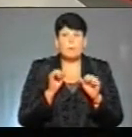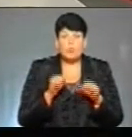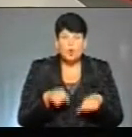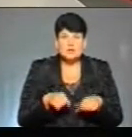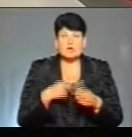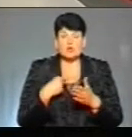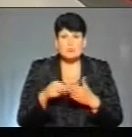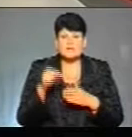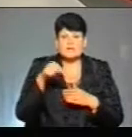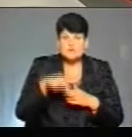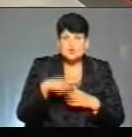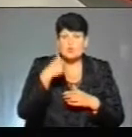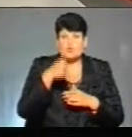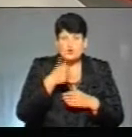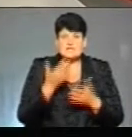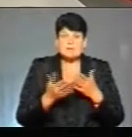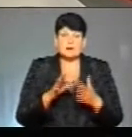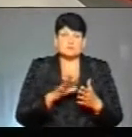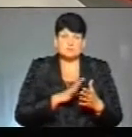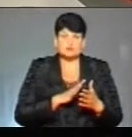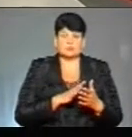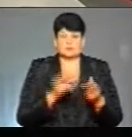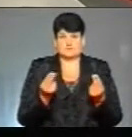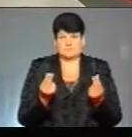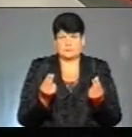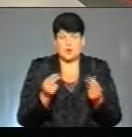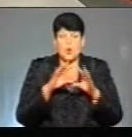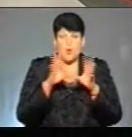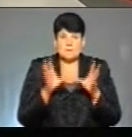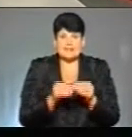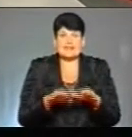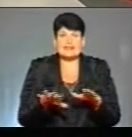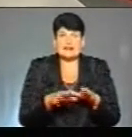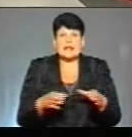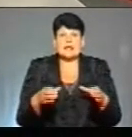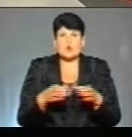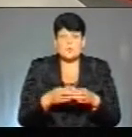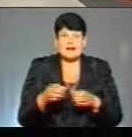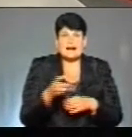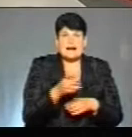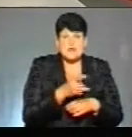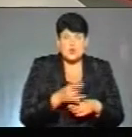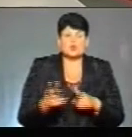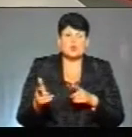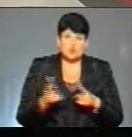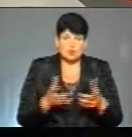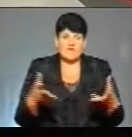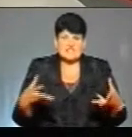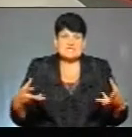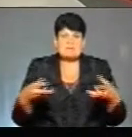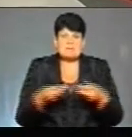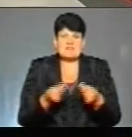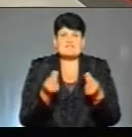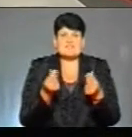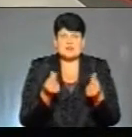цьогоріч закупити, якби мали фінансування. Тому що об'єднані територіальні громади, райони готові були